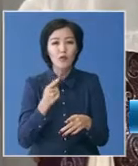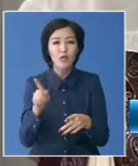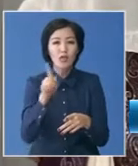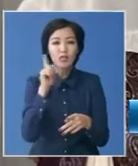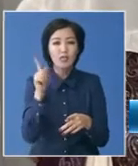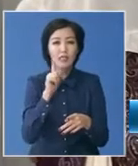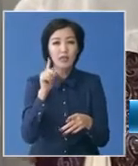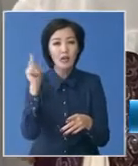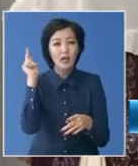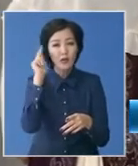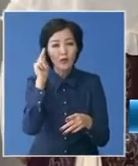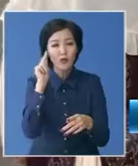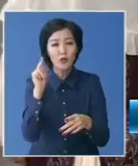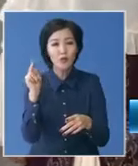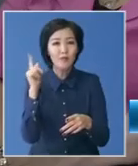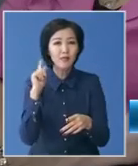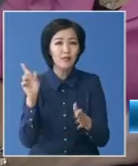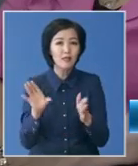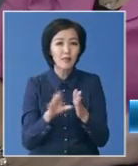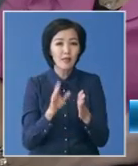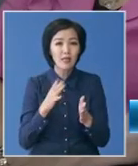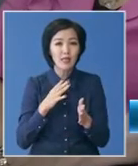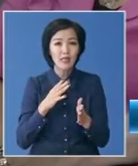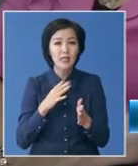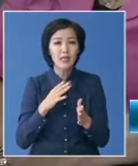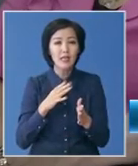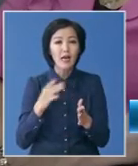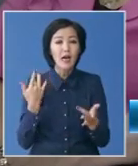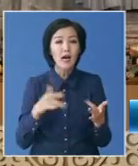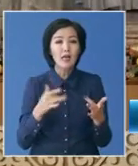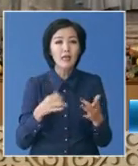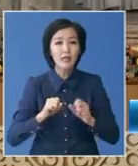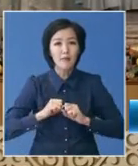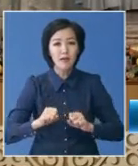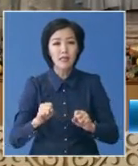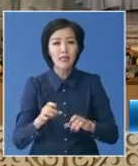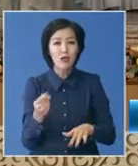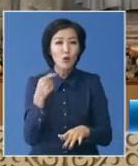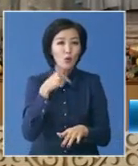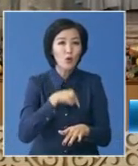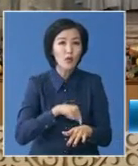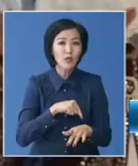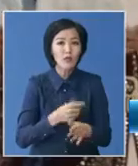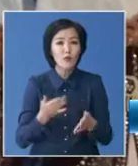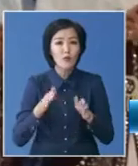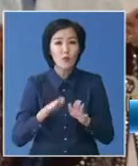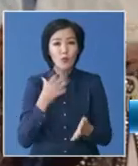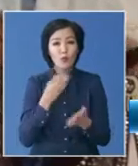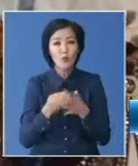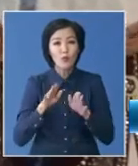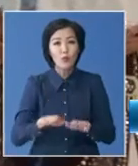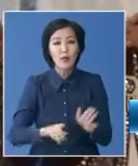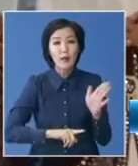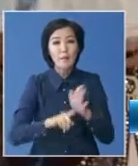сіңіріп келеді. Осылайша ақындар мен батырлар елінің рухани өмірінен ойып тұрып орын алған. Бастапқыда құрамында 40 мүшесі болса,